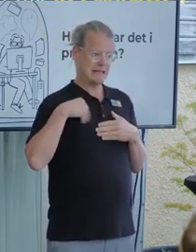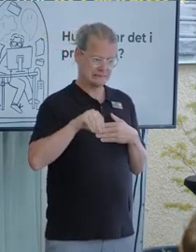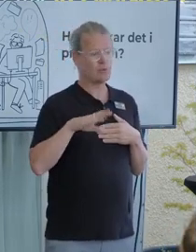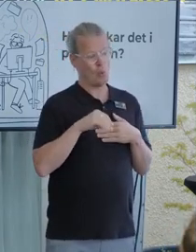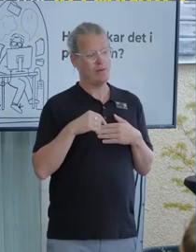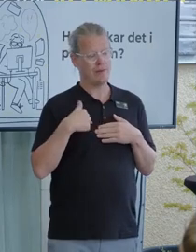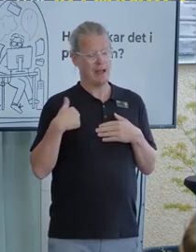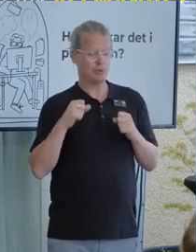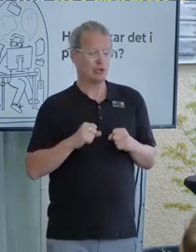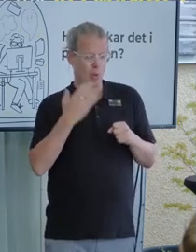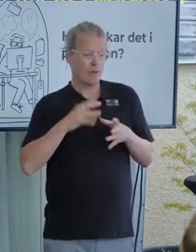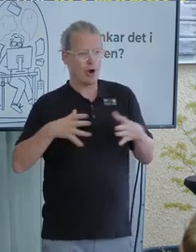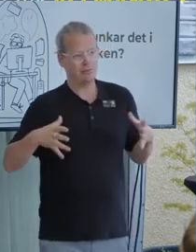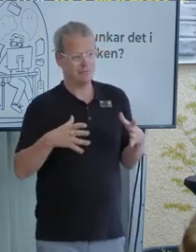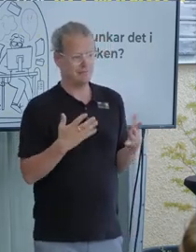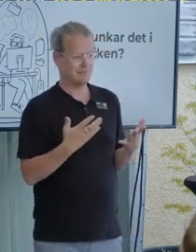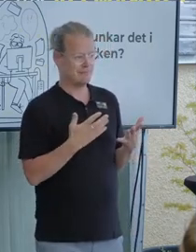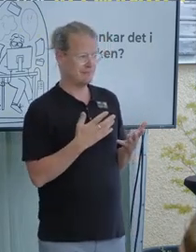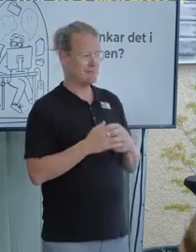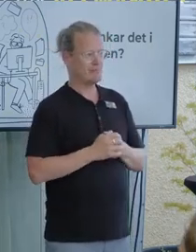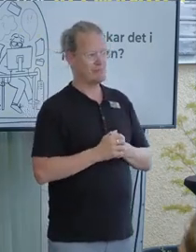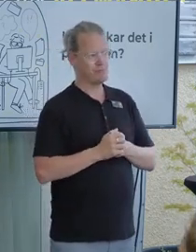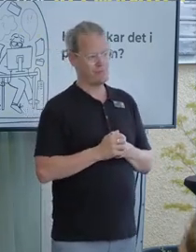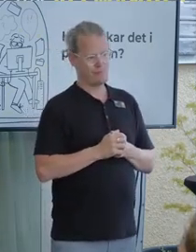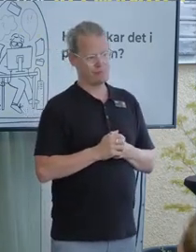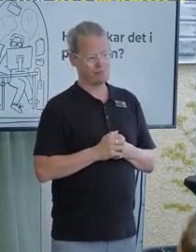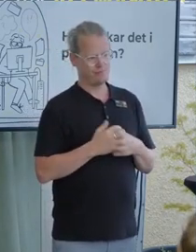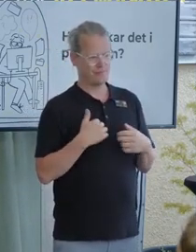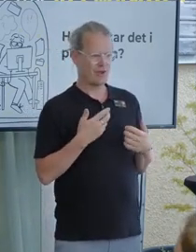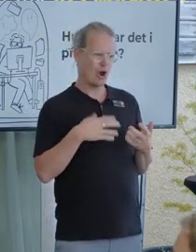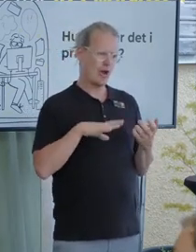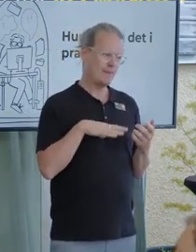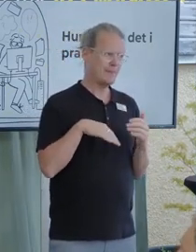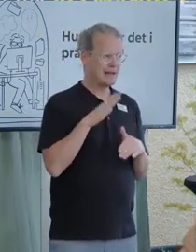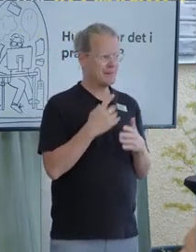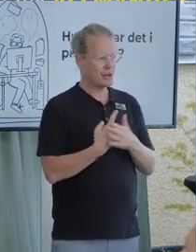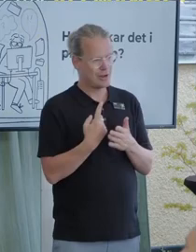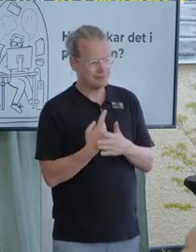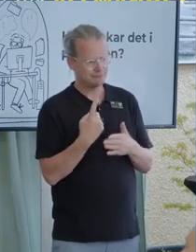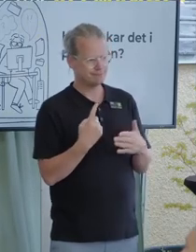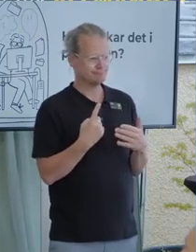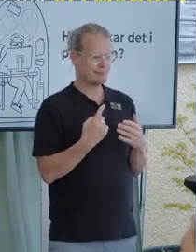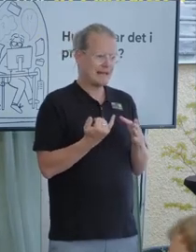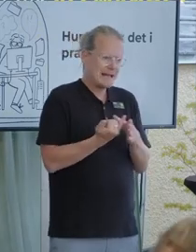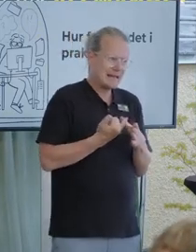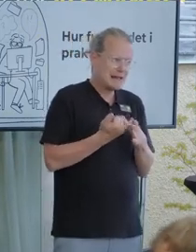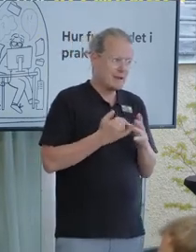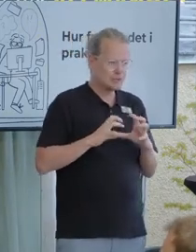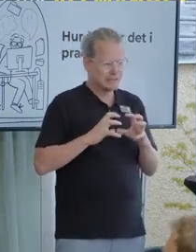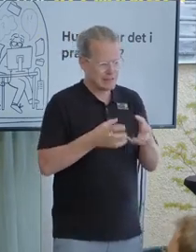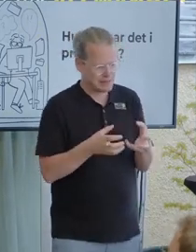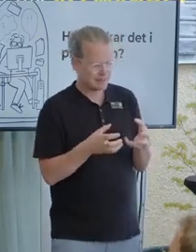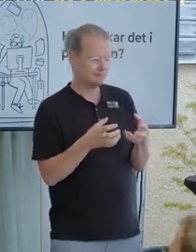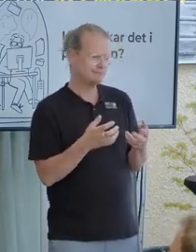men stegvis. Vi vill ju också ha möjlighet, och det kommer vi satsa lite mer på nu, att utveckla våra interna processer naturligtvis med stöd i